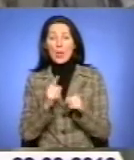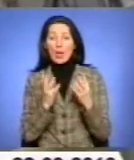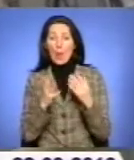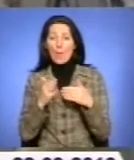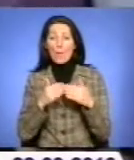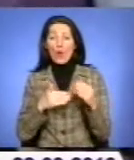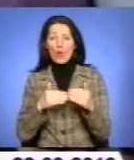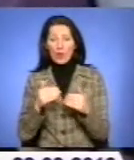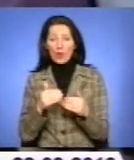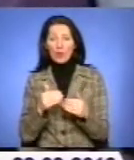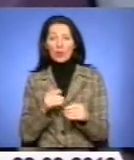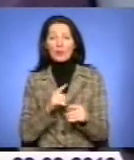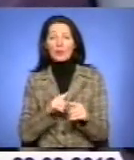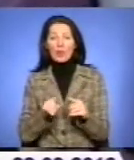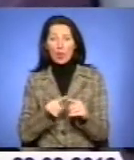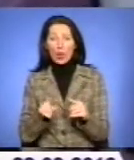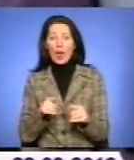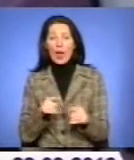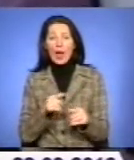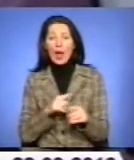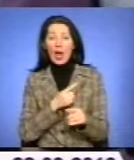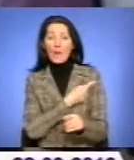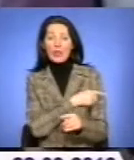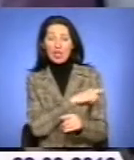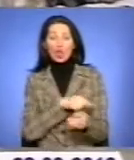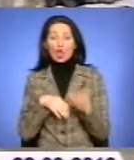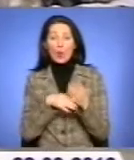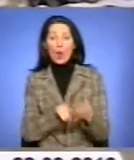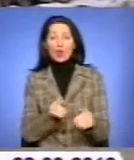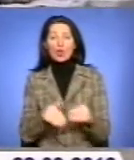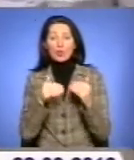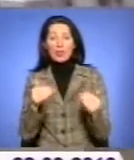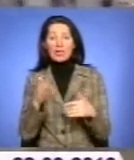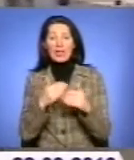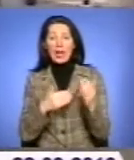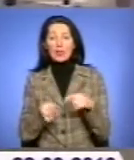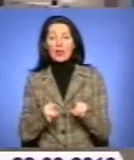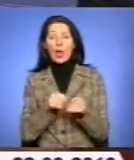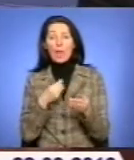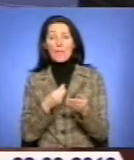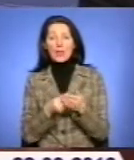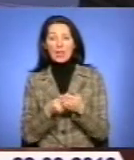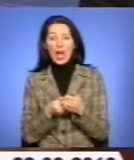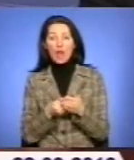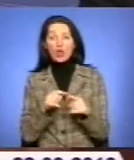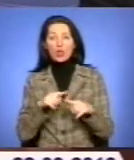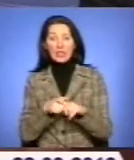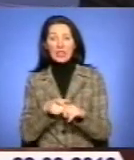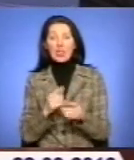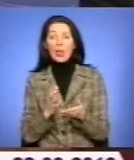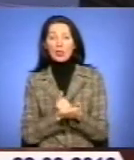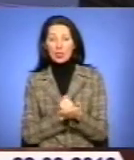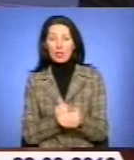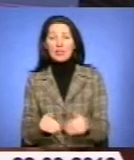повноваження екстреної та швидкої медичної допомоги, що збільшить кадровий і матеріально-технічний потенціал. Збільшимо і